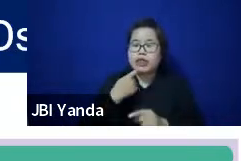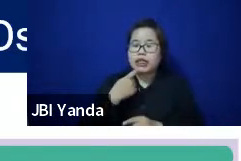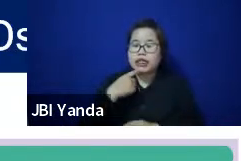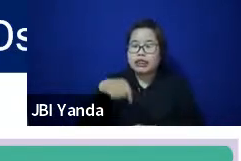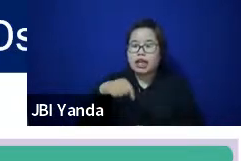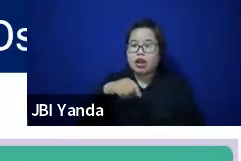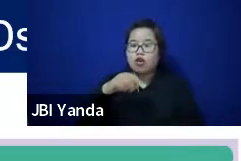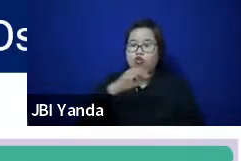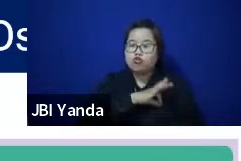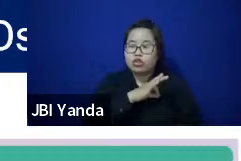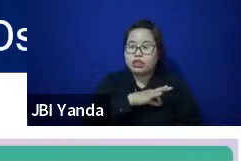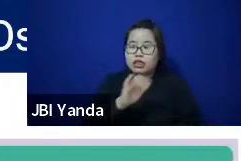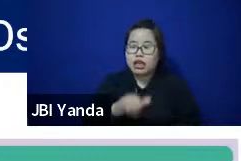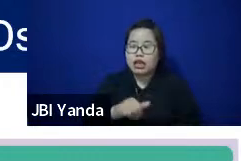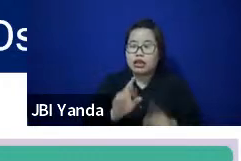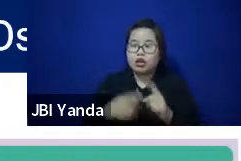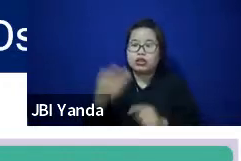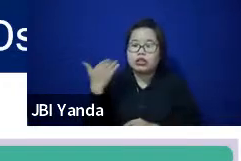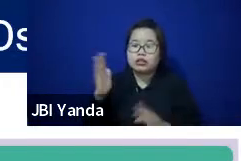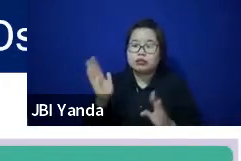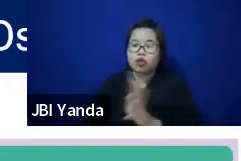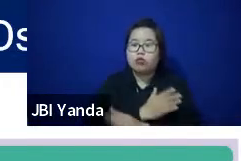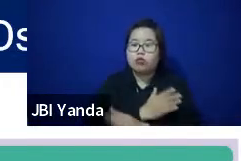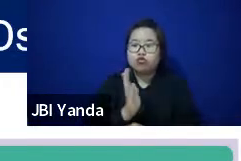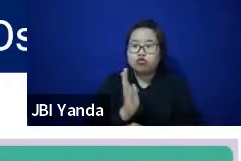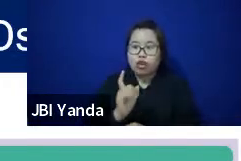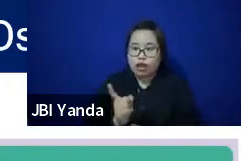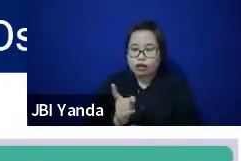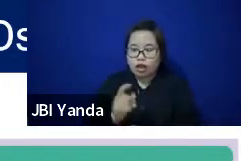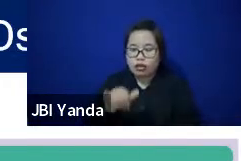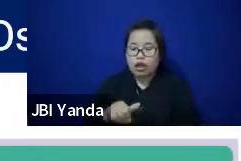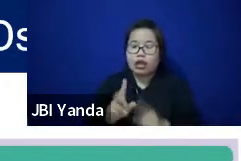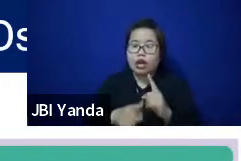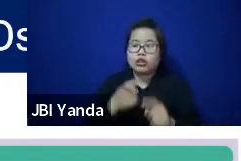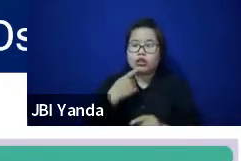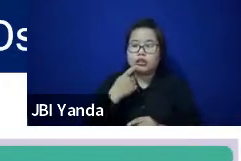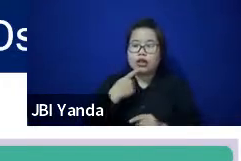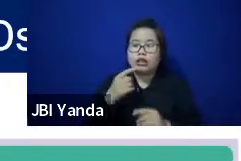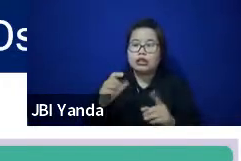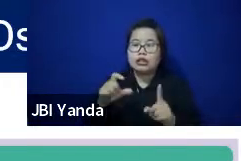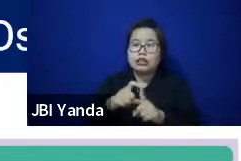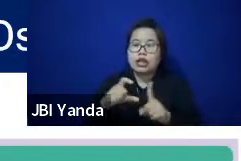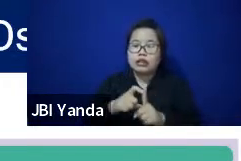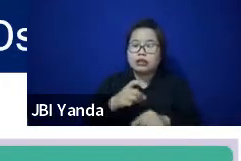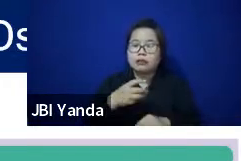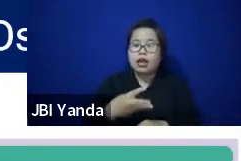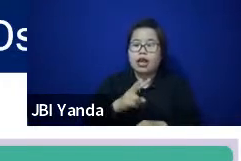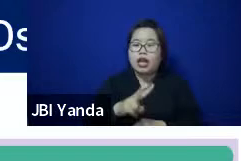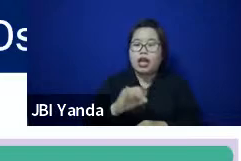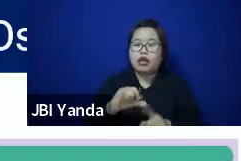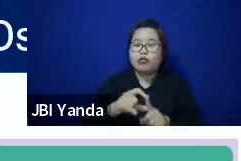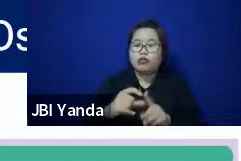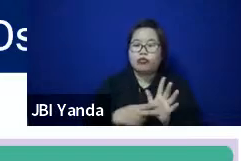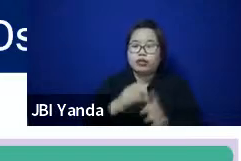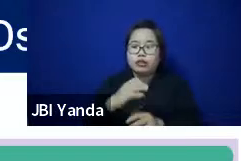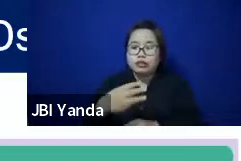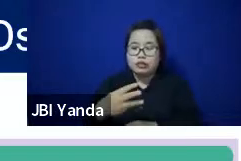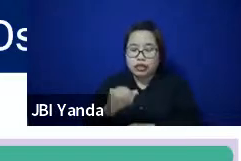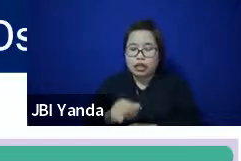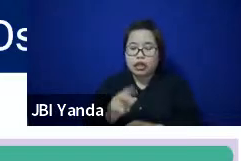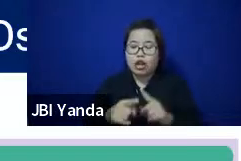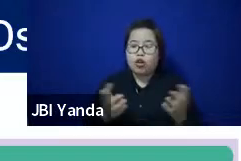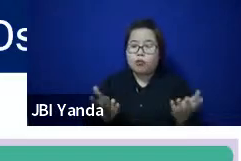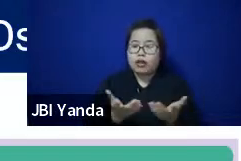sudah di sebelumnya sudah ada. Yang pertama terkait data dan evidence ya, bagaimana data